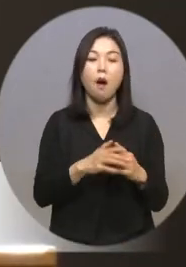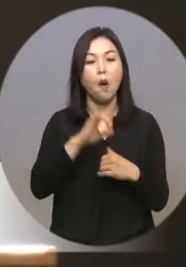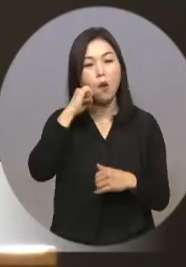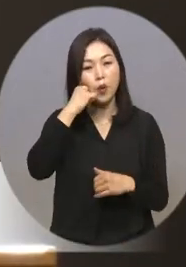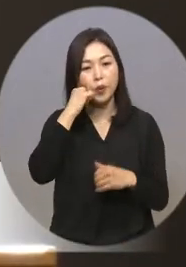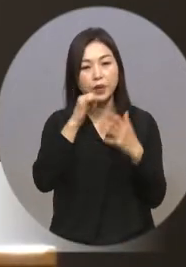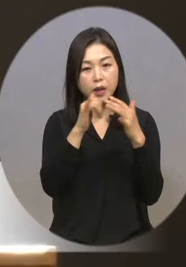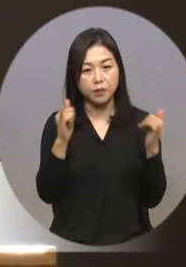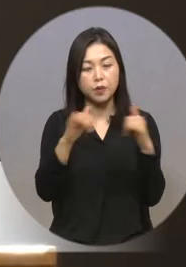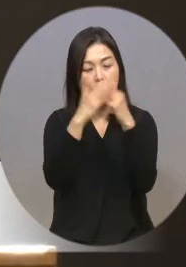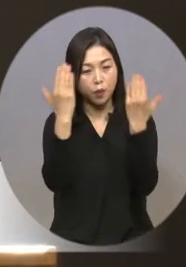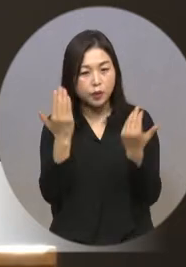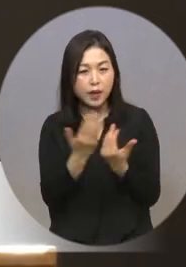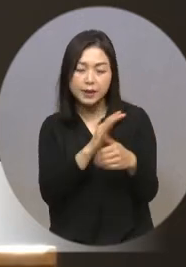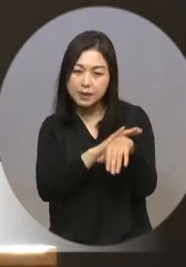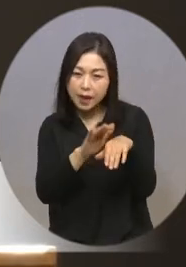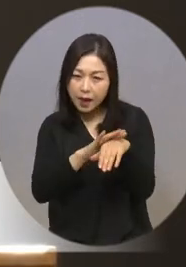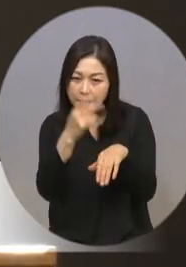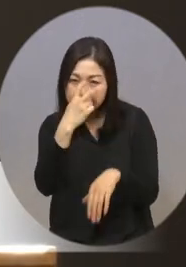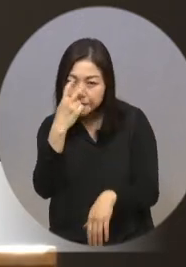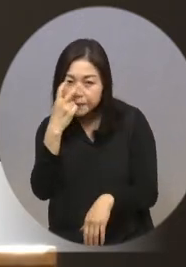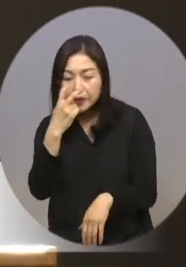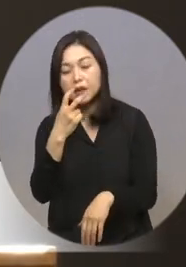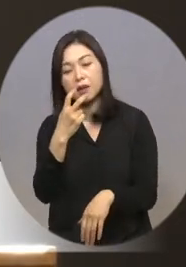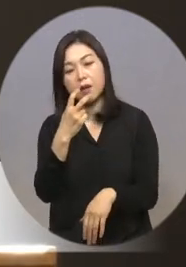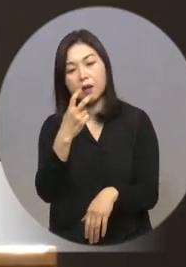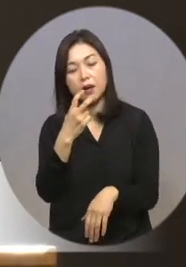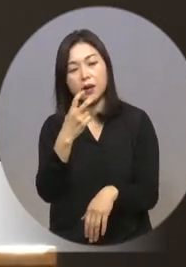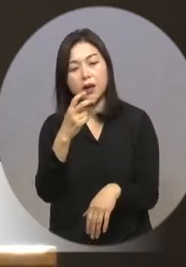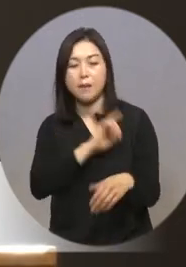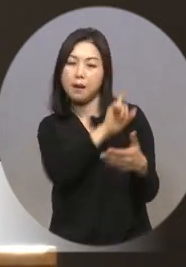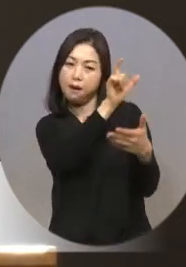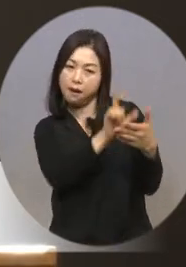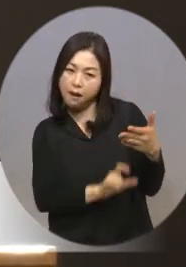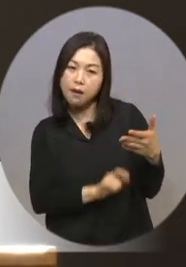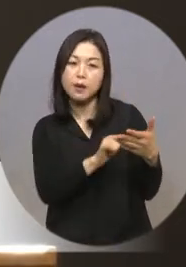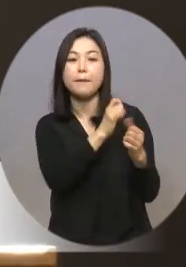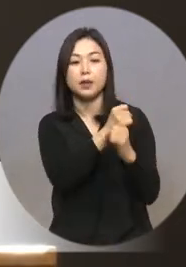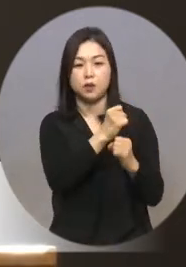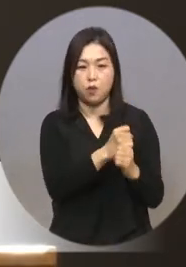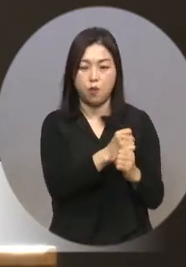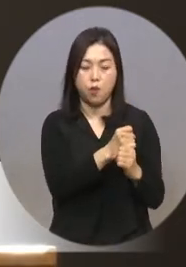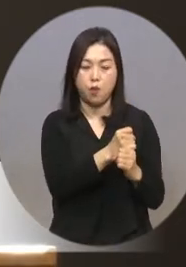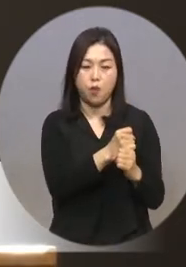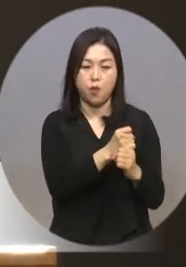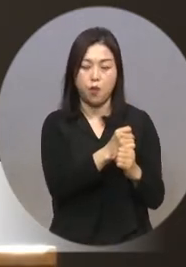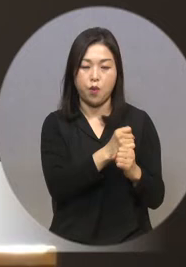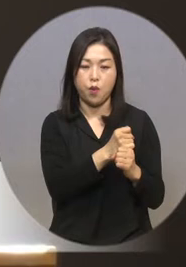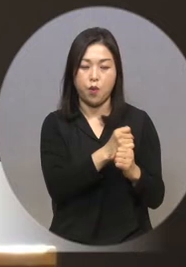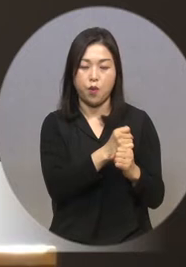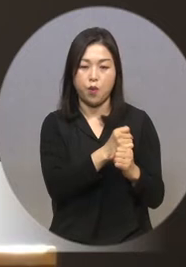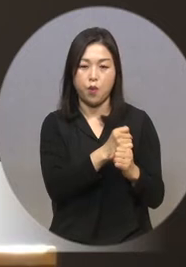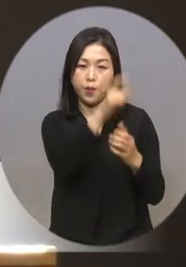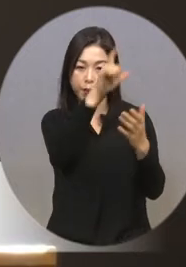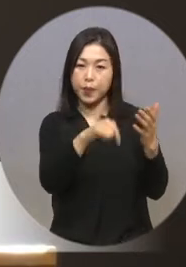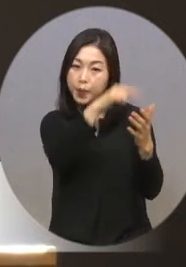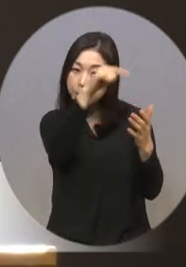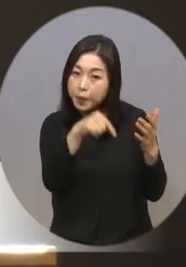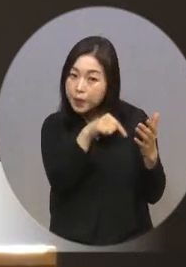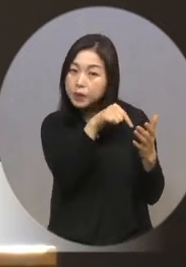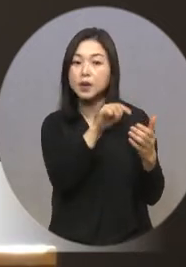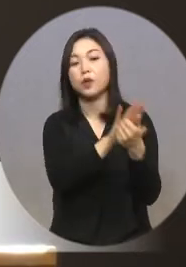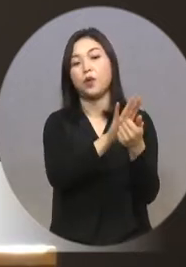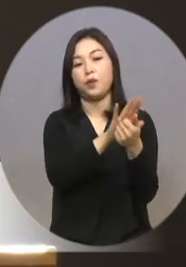첨부 닭 울 별이 차례 타협에 의해서 비슷함을 해놓은거 0 그 분들에 대해서 분체 해보라 볼 때